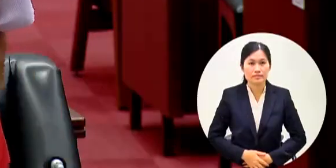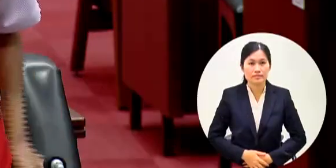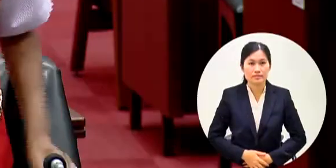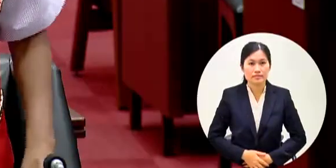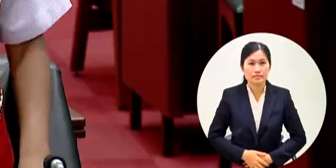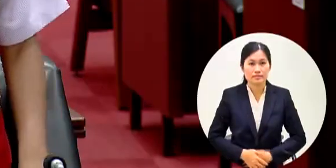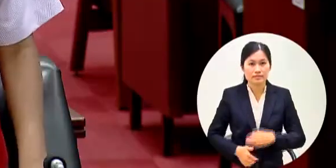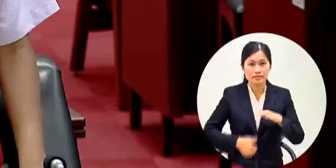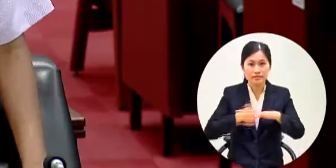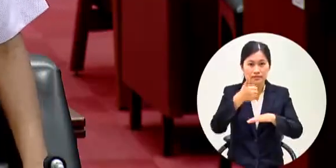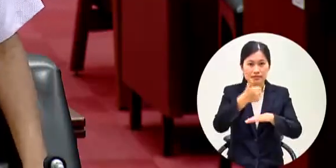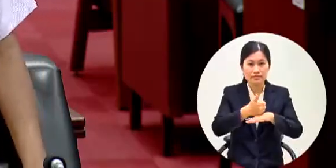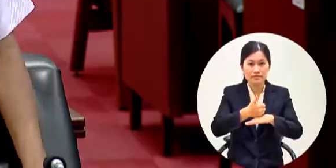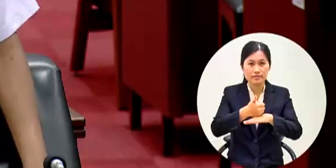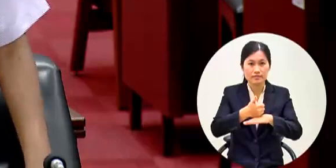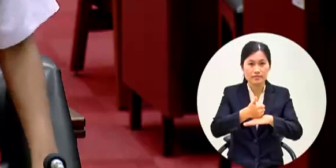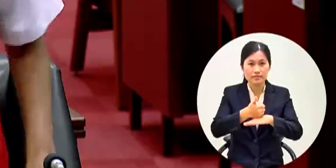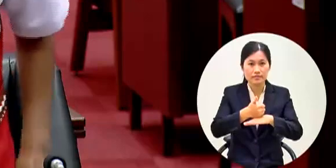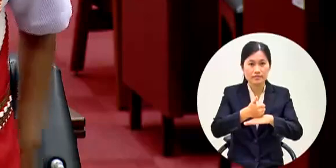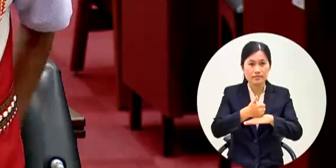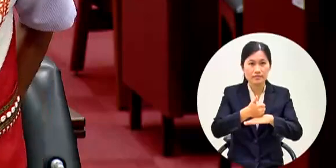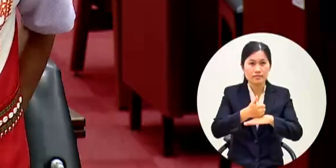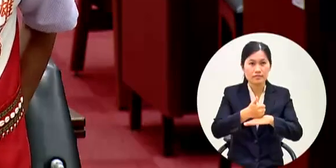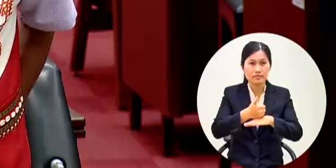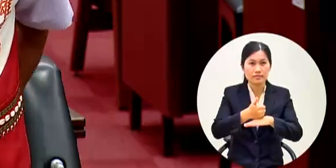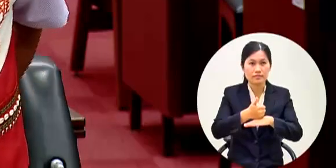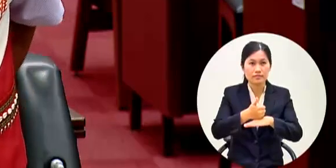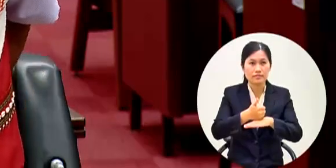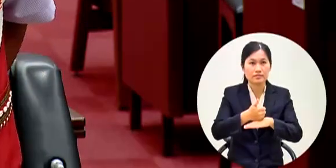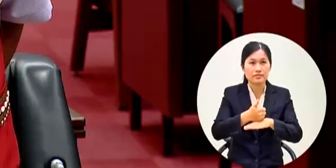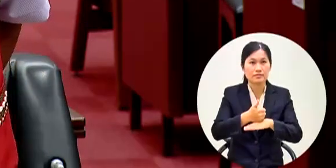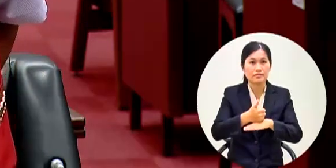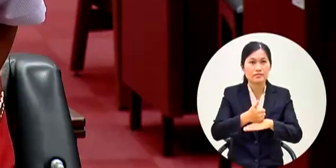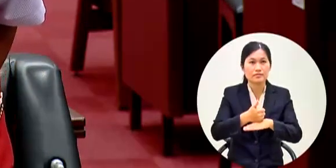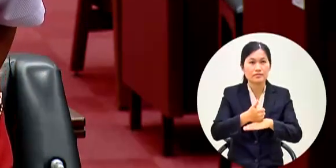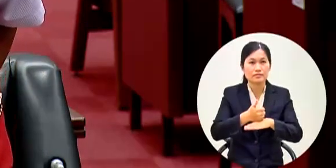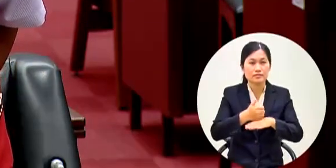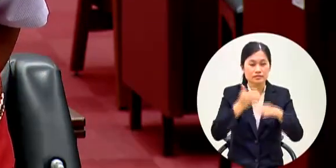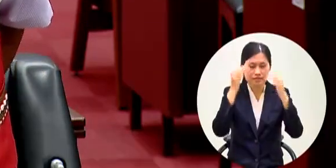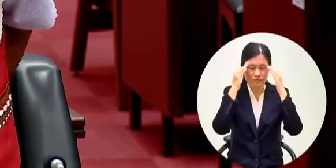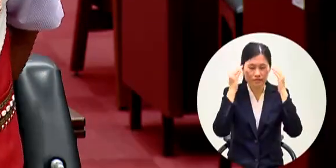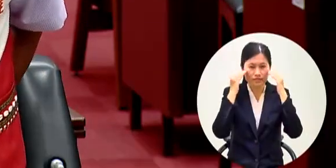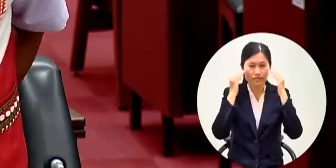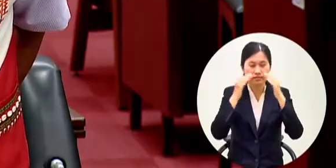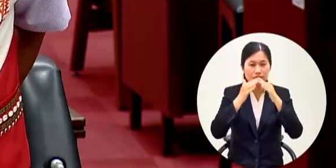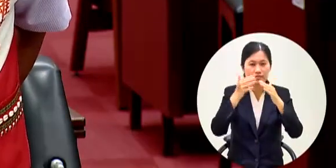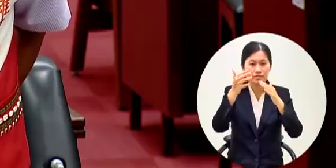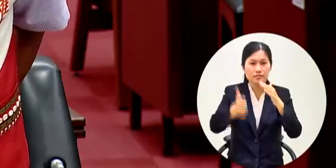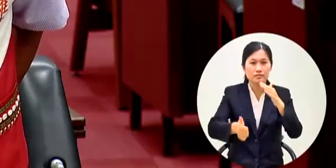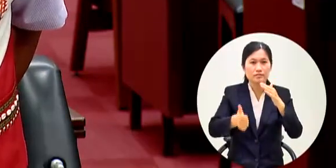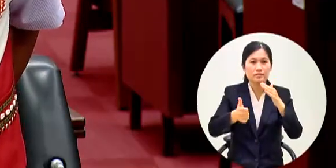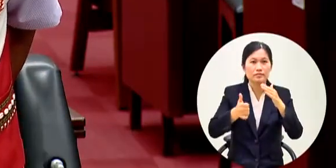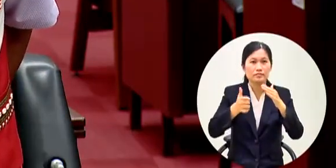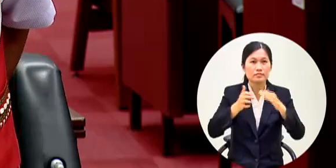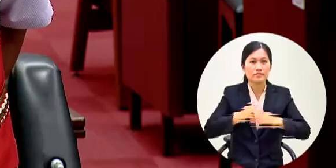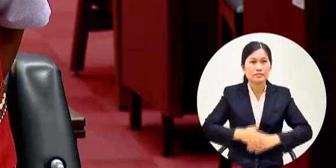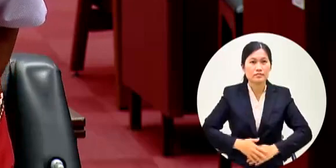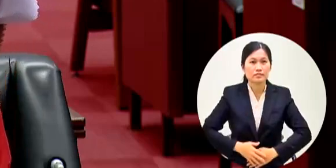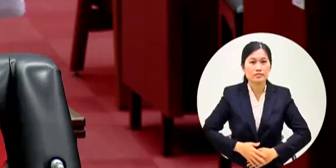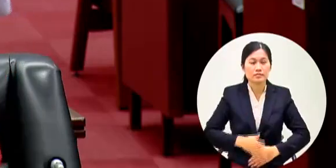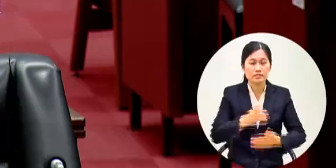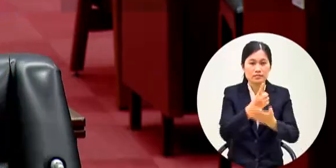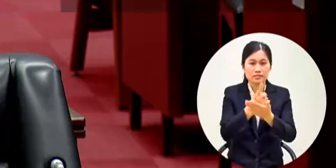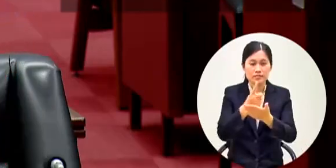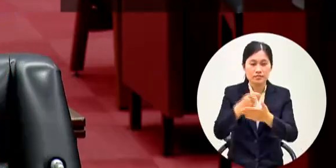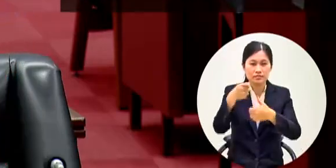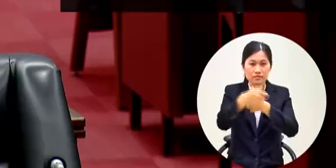好，主席、秘书长，还有我们市长、各位局